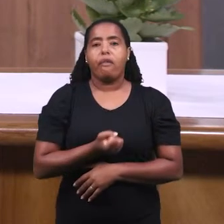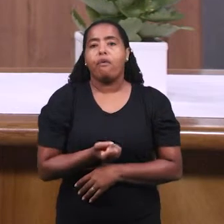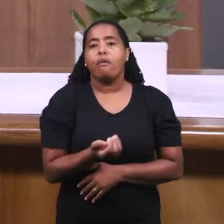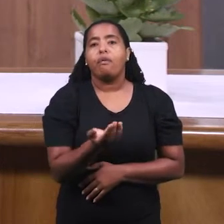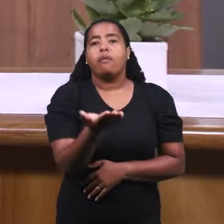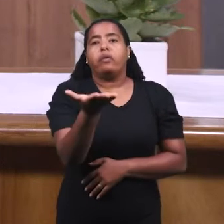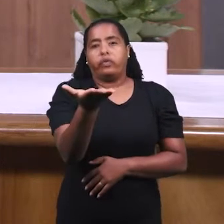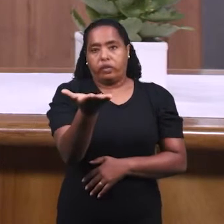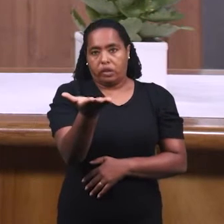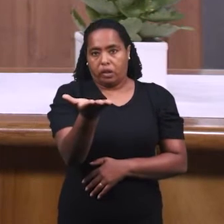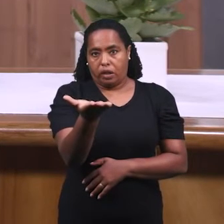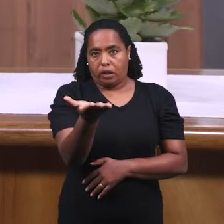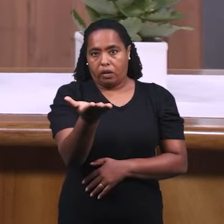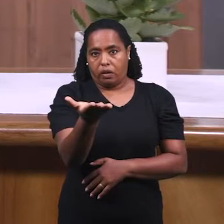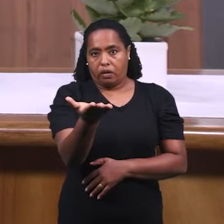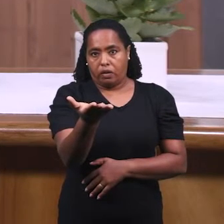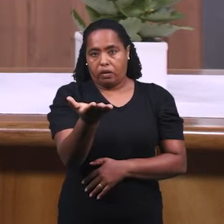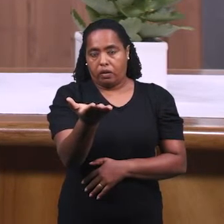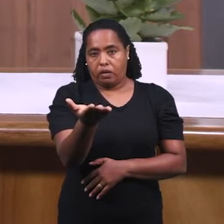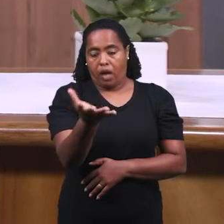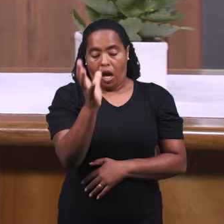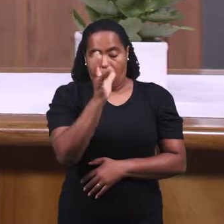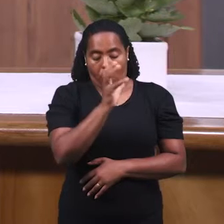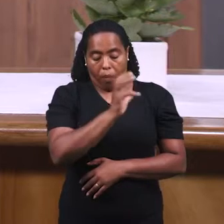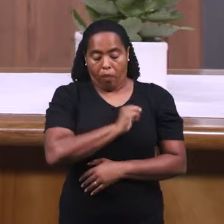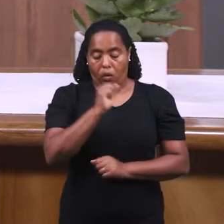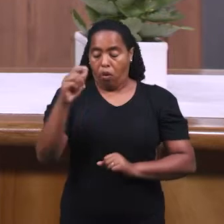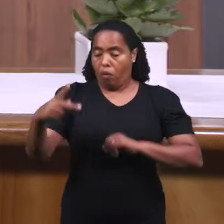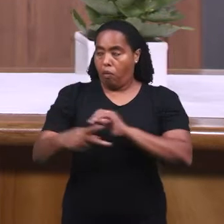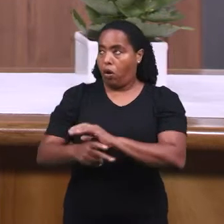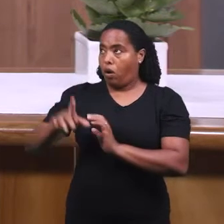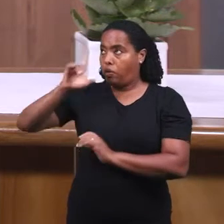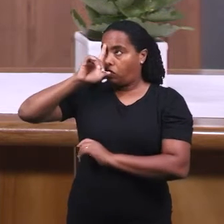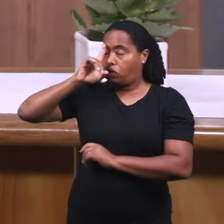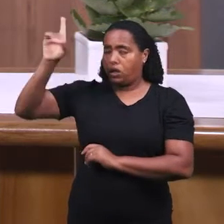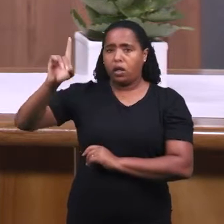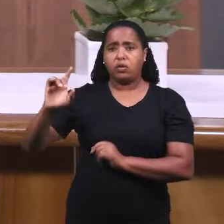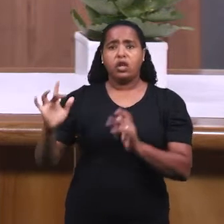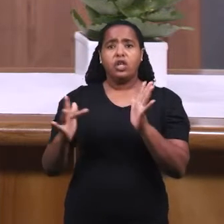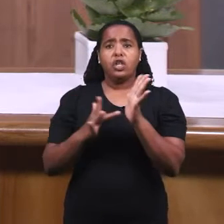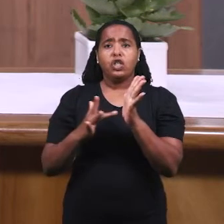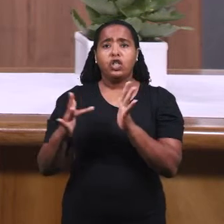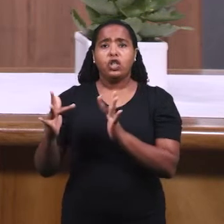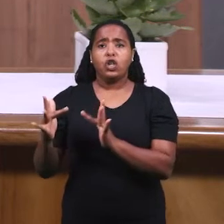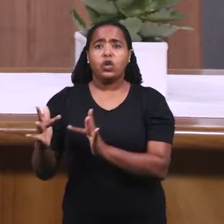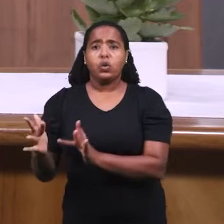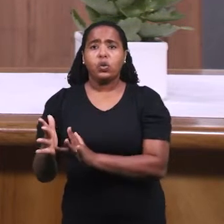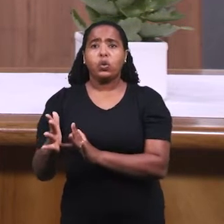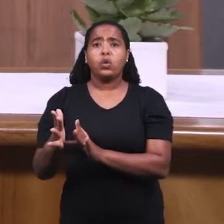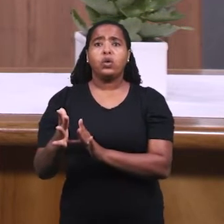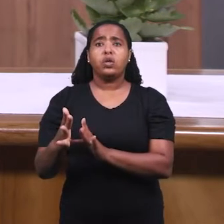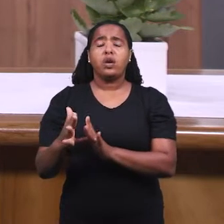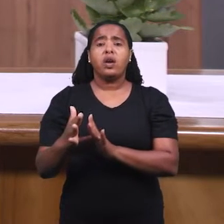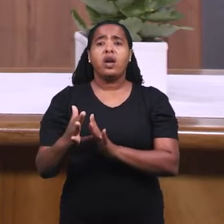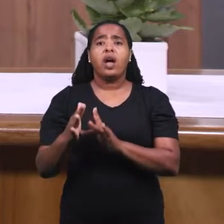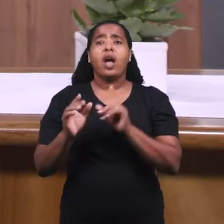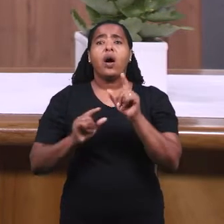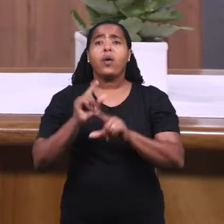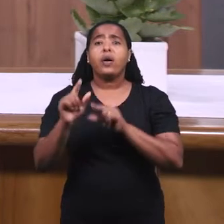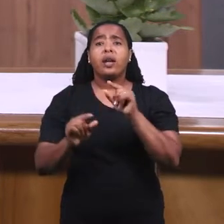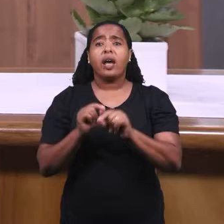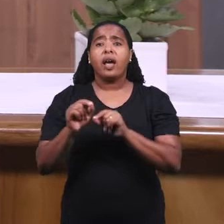любить человека. Нет другого интереса, только любовь, великая любовь Божья. Иисус – это выражение